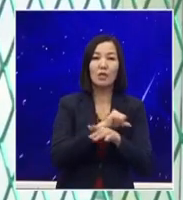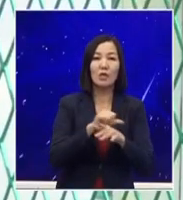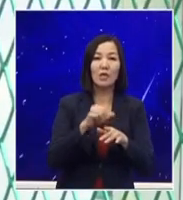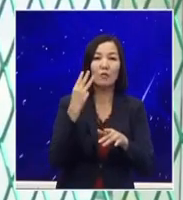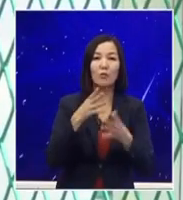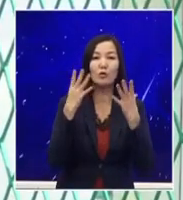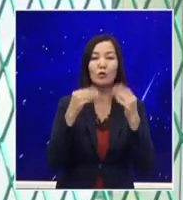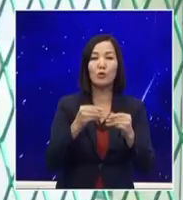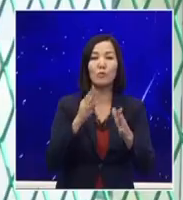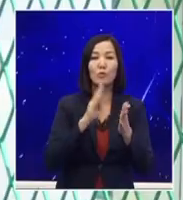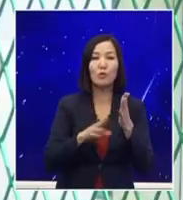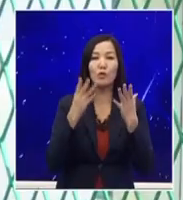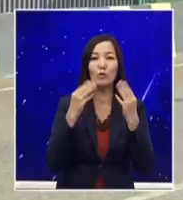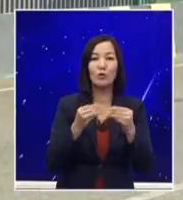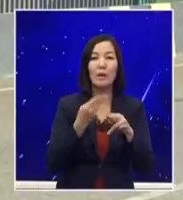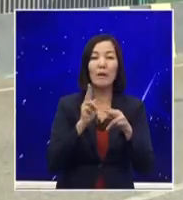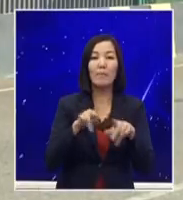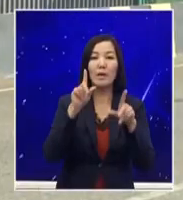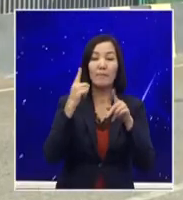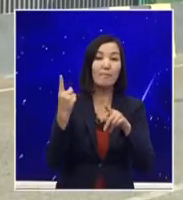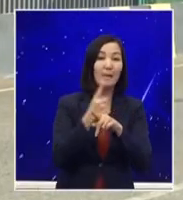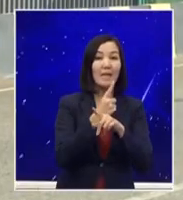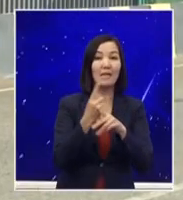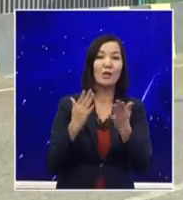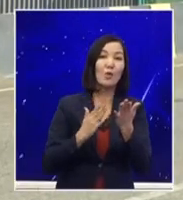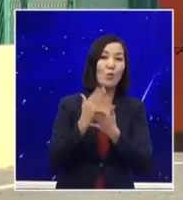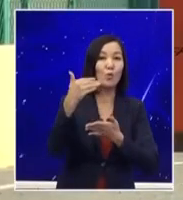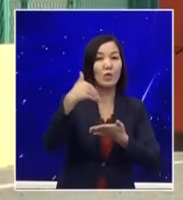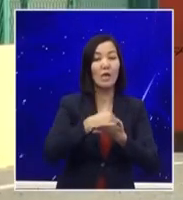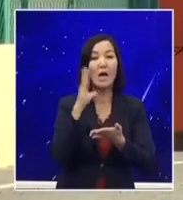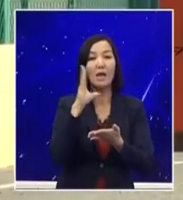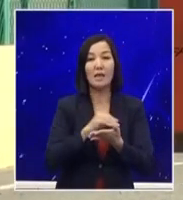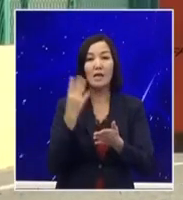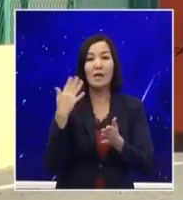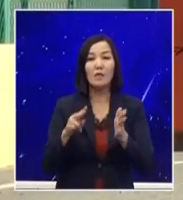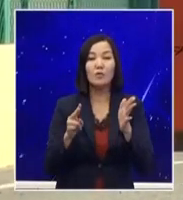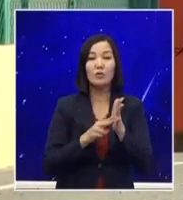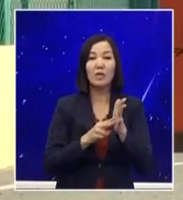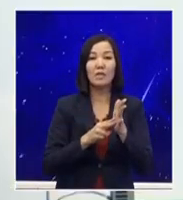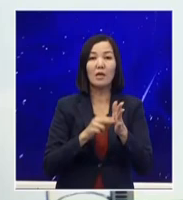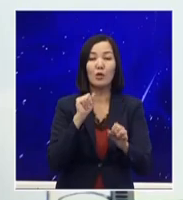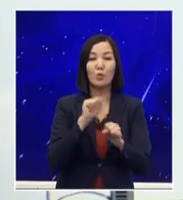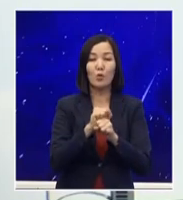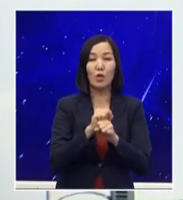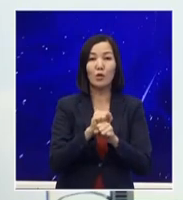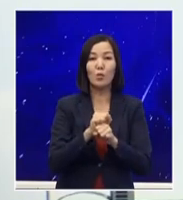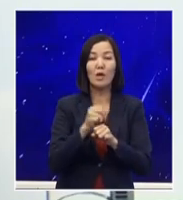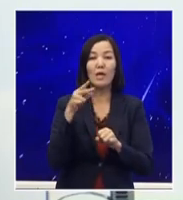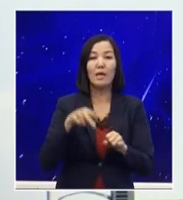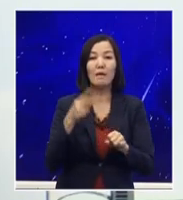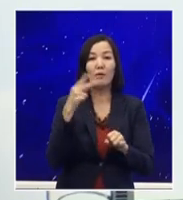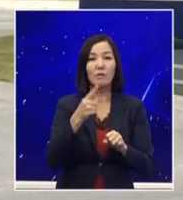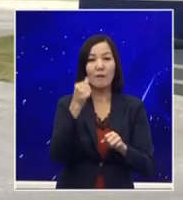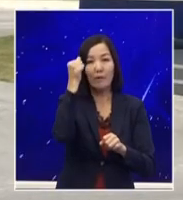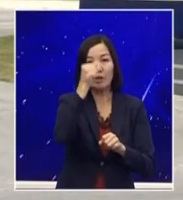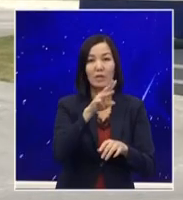шекарадан 30 күнде емес, 90 күнде бірақ рет өте алады. 57 елмен визасыз режимді тоқтату 2021 жылдың мамыр айына